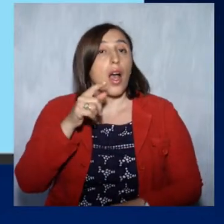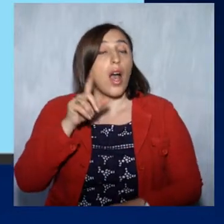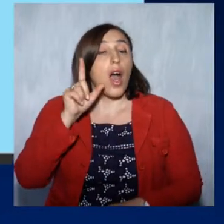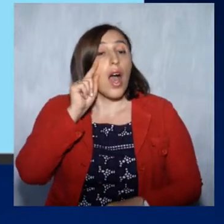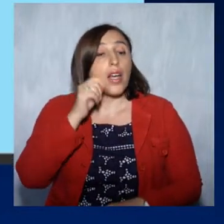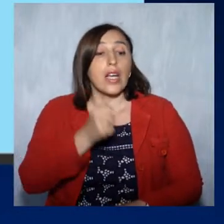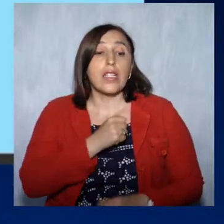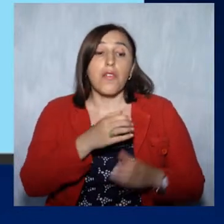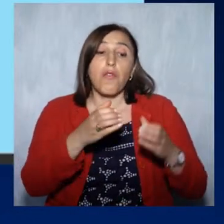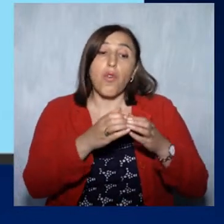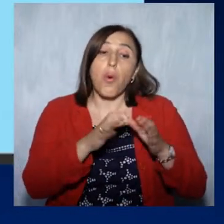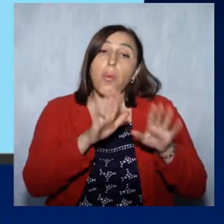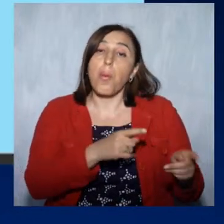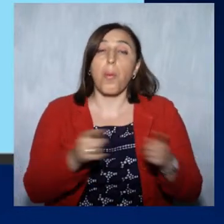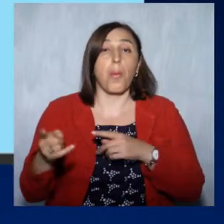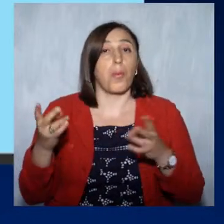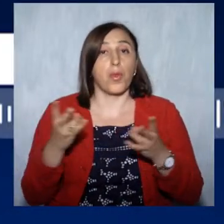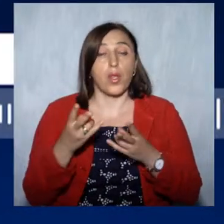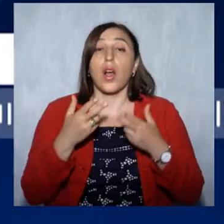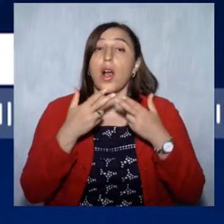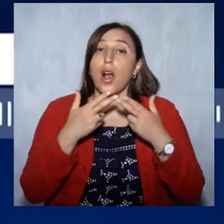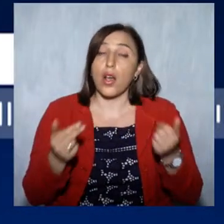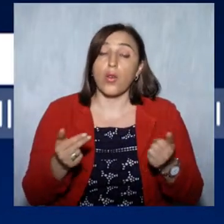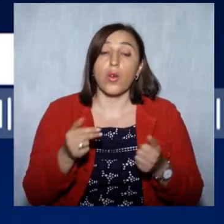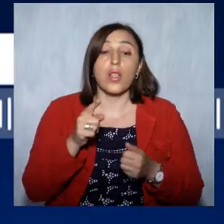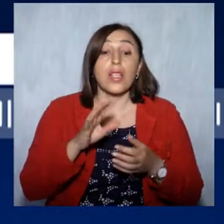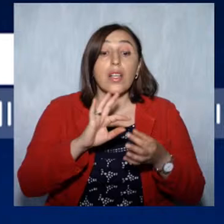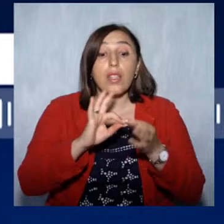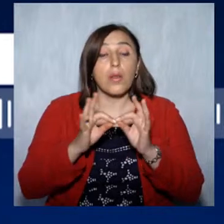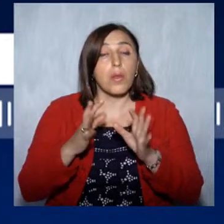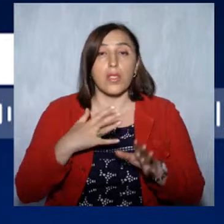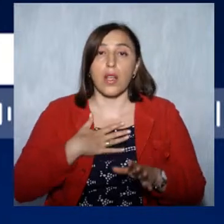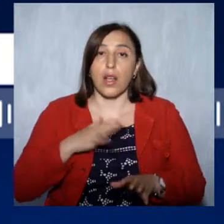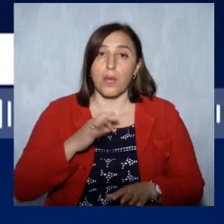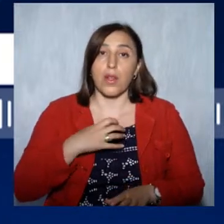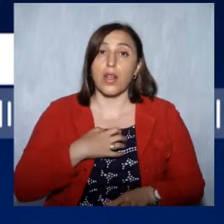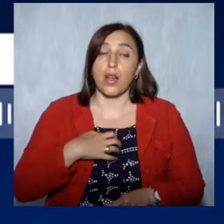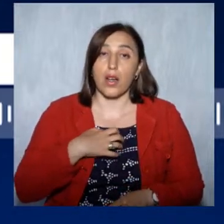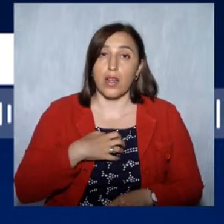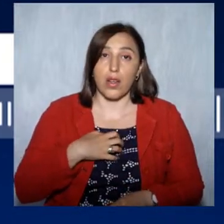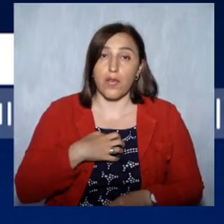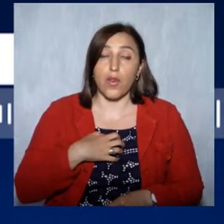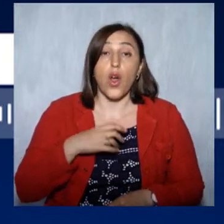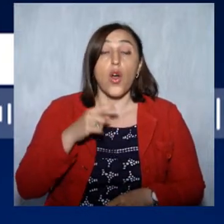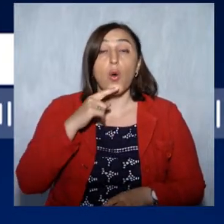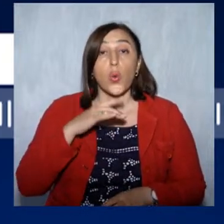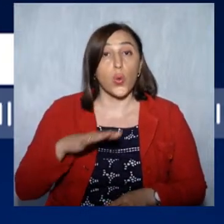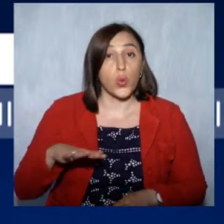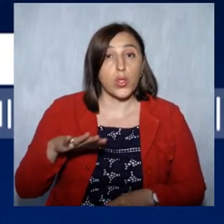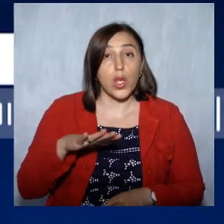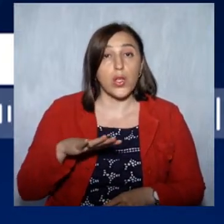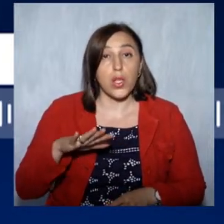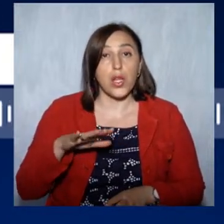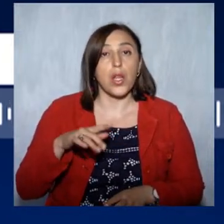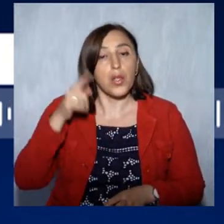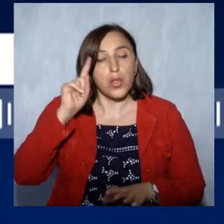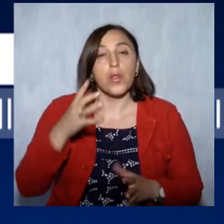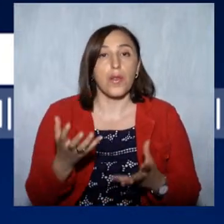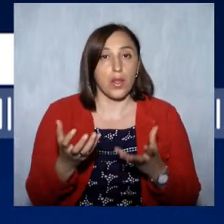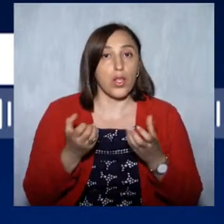է դուրս բերվեն Լեռնային Ղարաբաղից։ Այո, շատ բան է նշանակում, դա նշանակում է, որ Ռուսաստանը ճանաչում